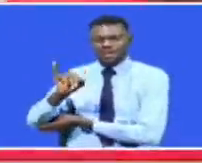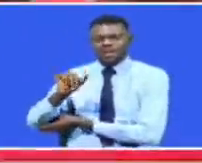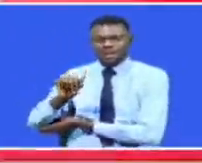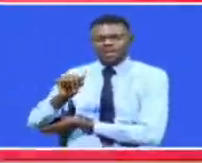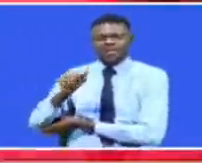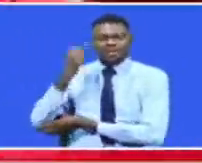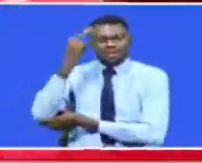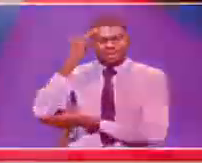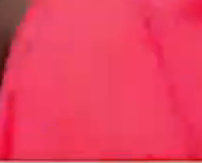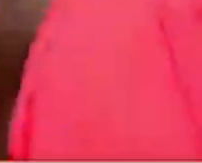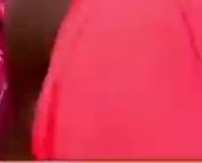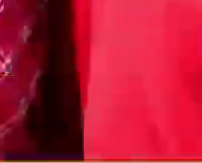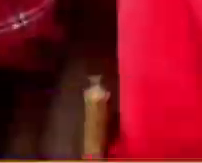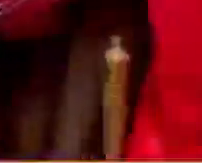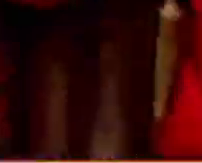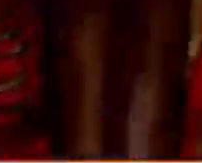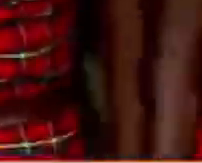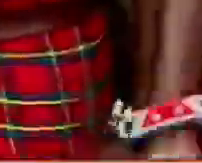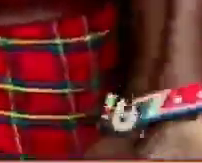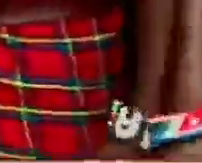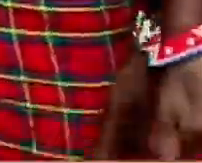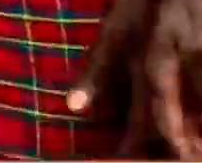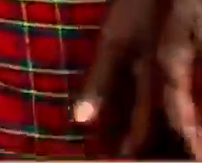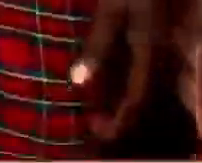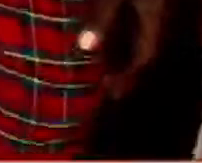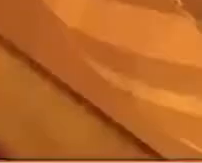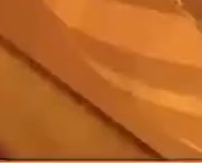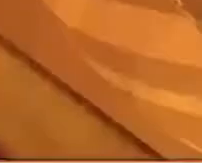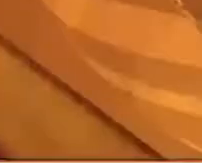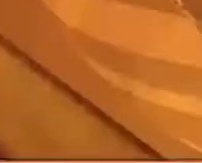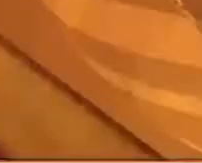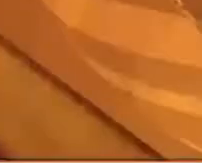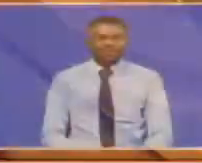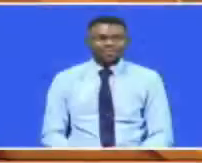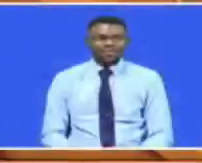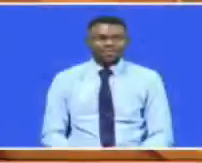Na mtazamaji katika jiti